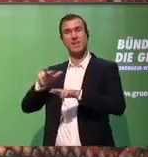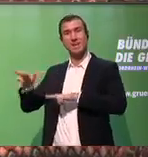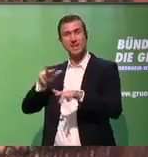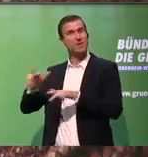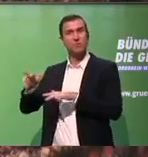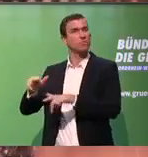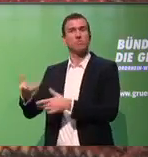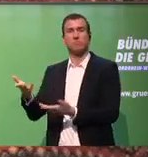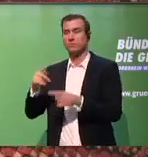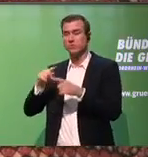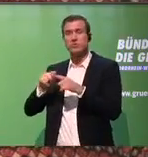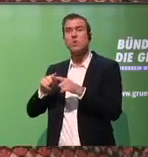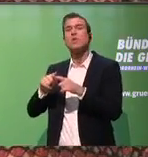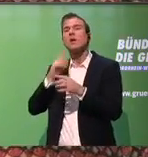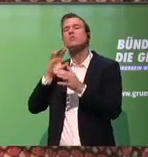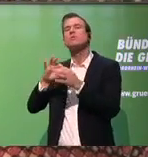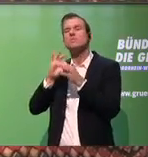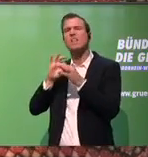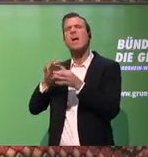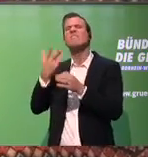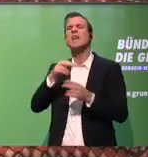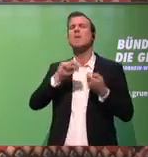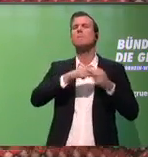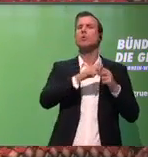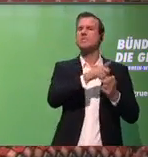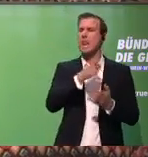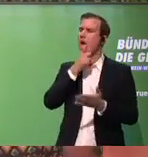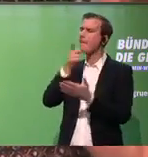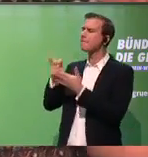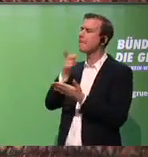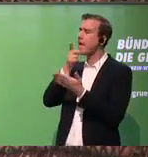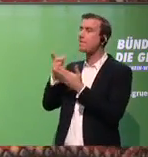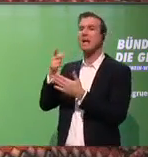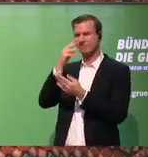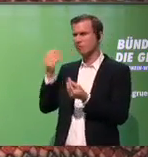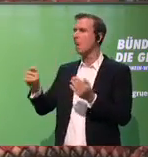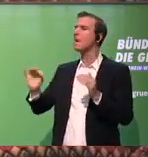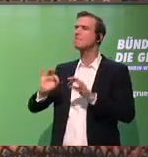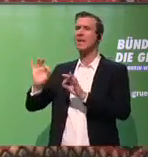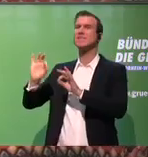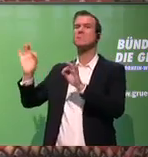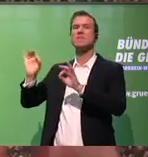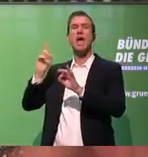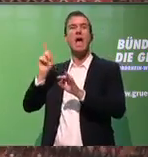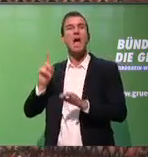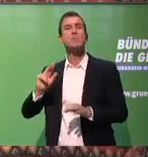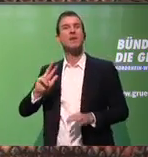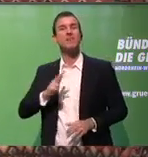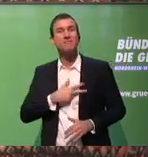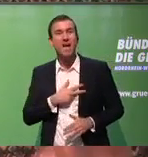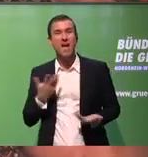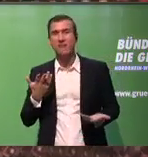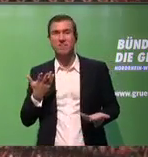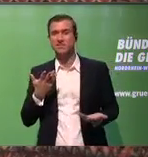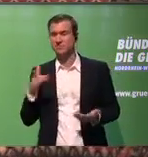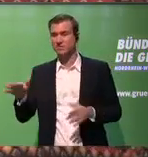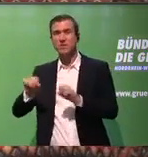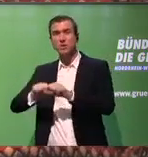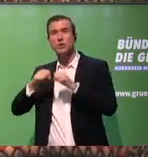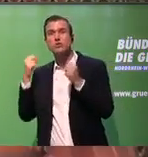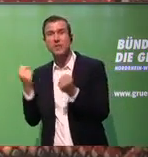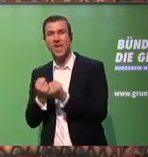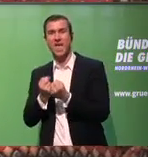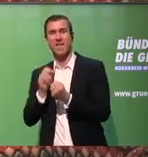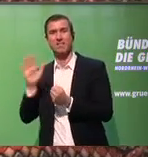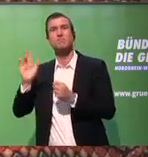Landes, der wird gemessen an den Vorgaben aus Brüssel besser, aber gleichzeitig wird das Land, wird der Staat mit